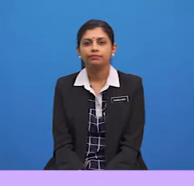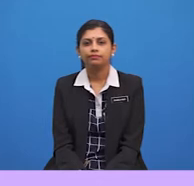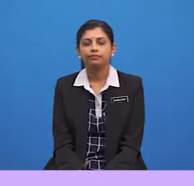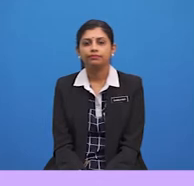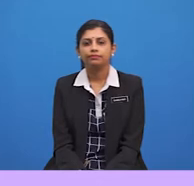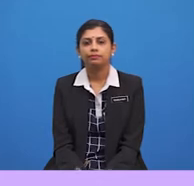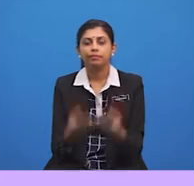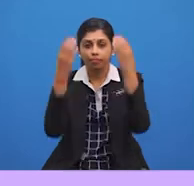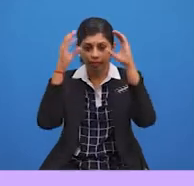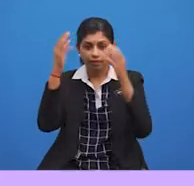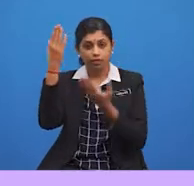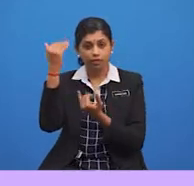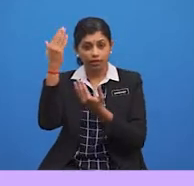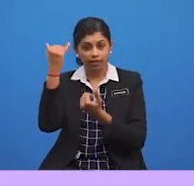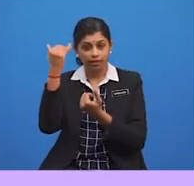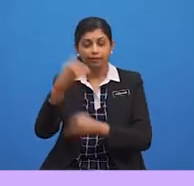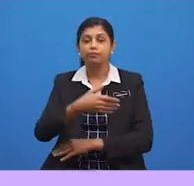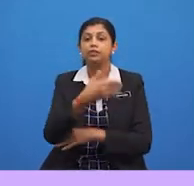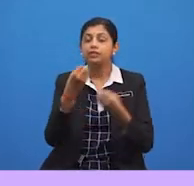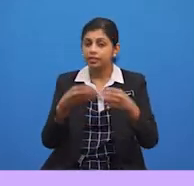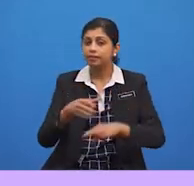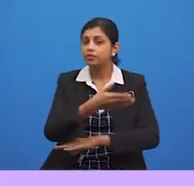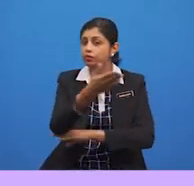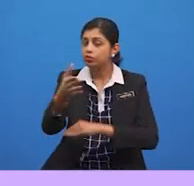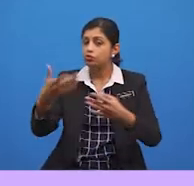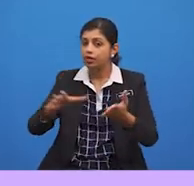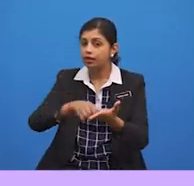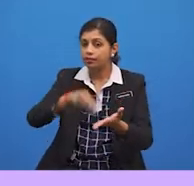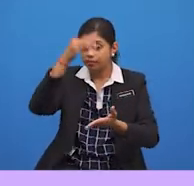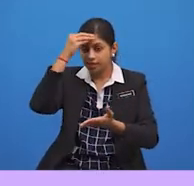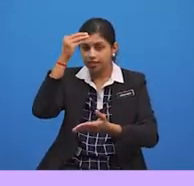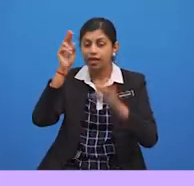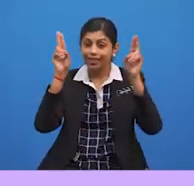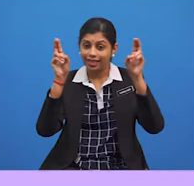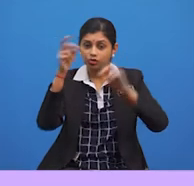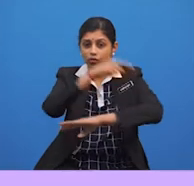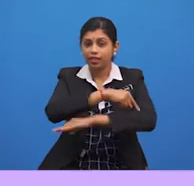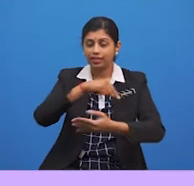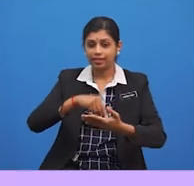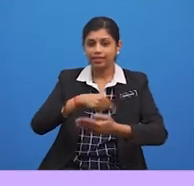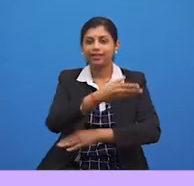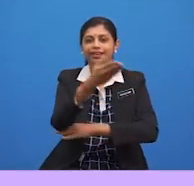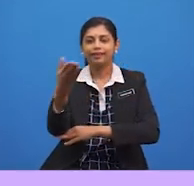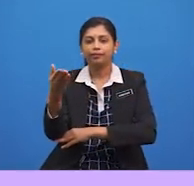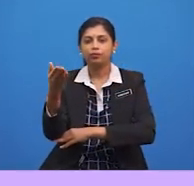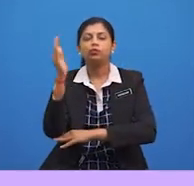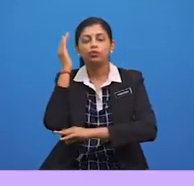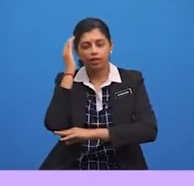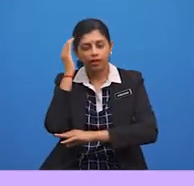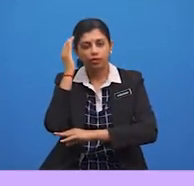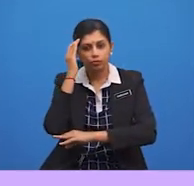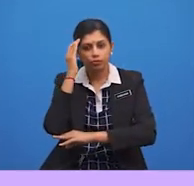Cikgu harap selepas kamu mempelajari tajuk pada hari ini, kamu akan mengenal